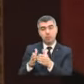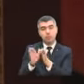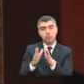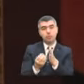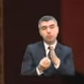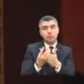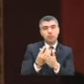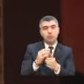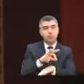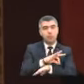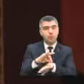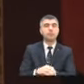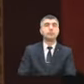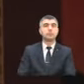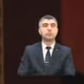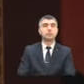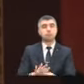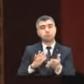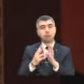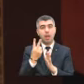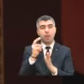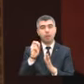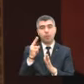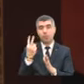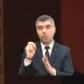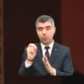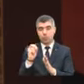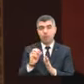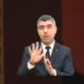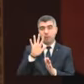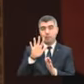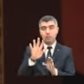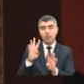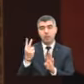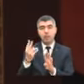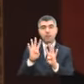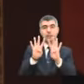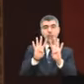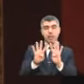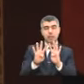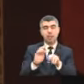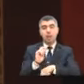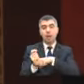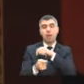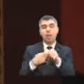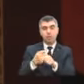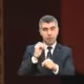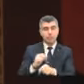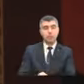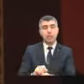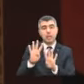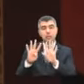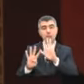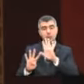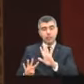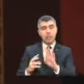الجديدة. فقد تم خلال سنة 2020 تعيين 582 مهنيا بالوسط القروي، منها 98